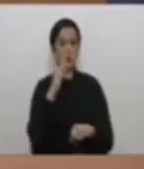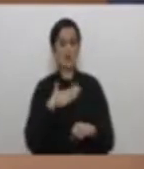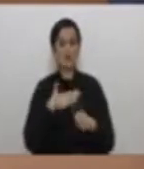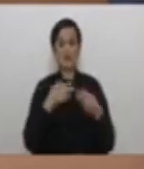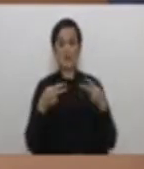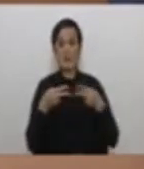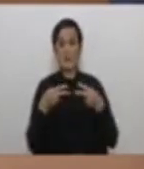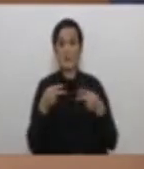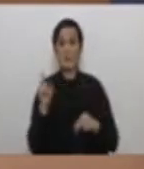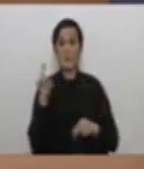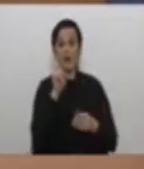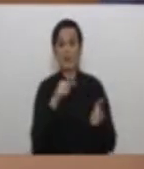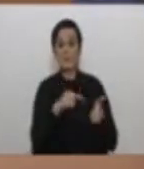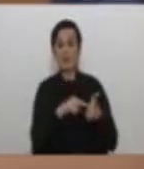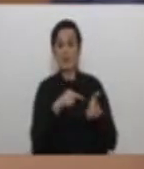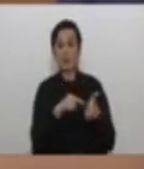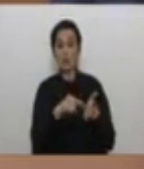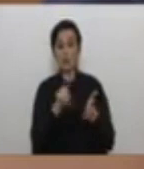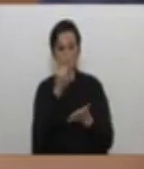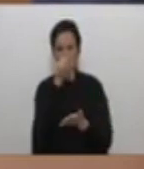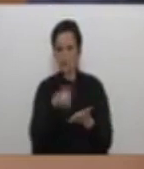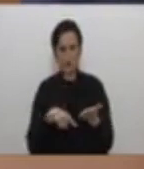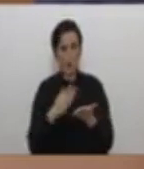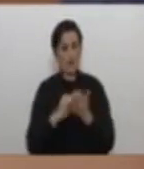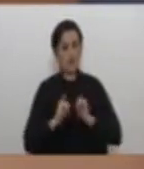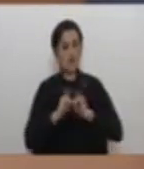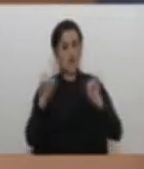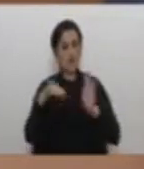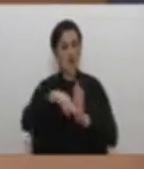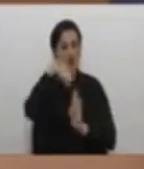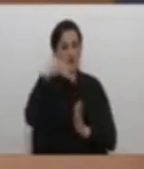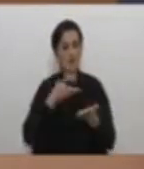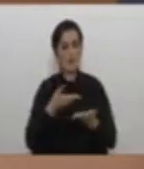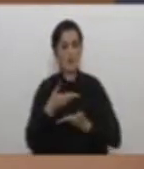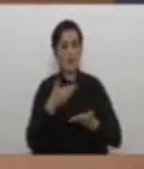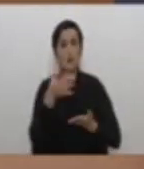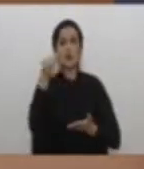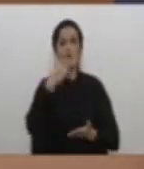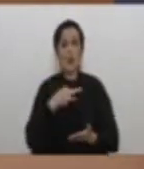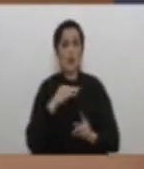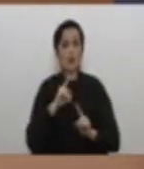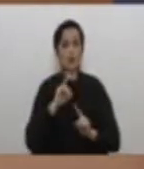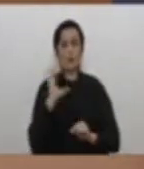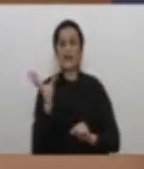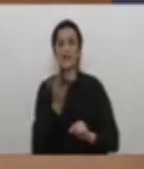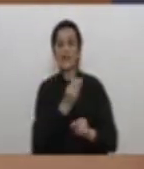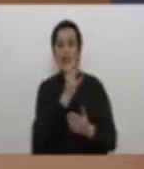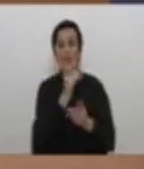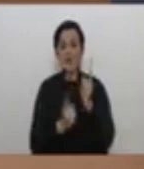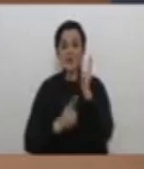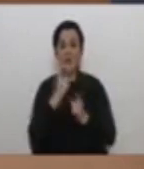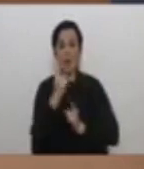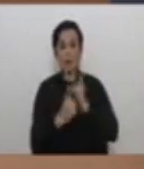პარტნიორები მიგვითითებენ იმაზე, რომ ნდობა არის გასაზრდელი არჩევნებთან მიმართებაში, როდესაც ჩვენ გვეუბნებიან, რომ ყველა ის რეფორმა,